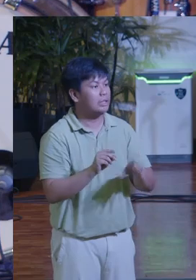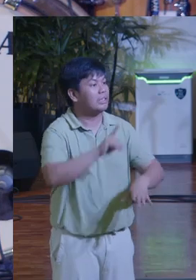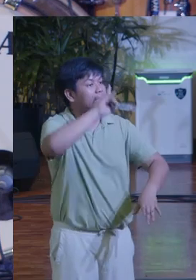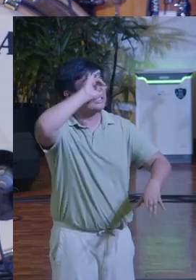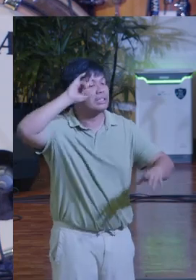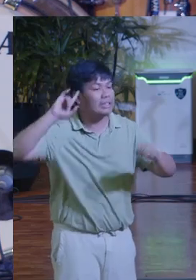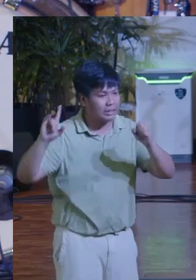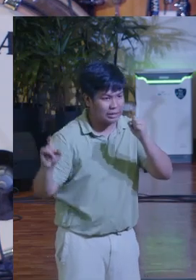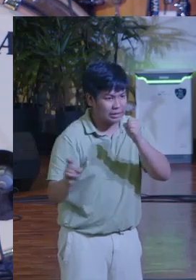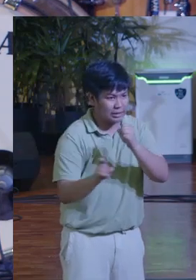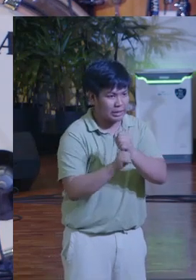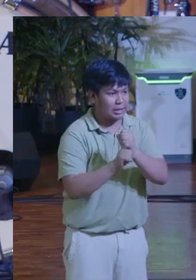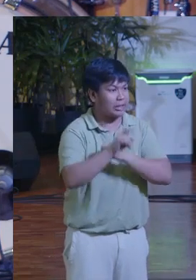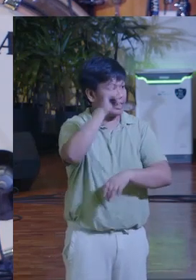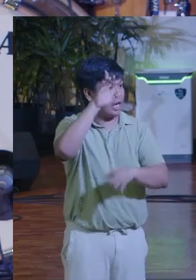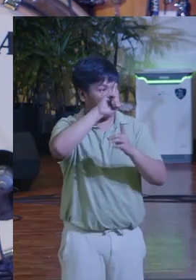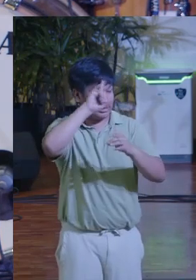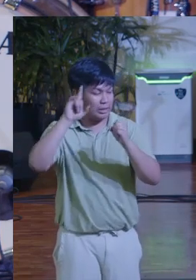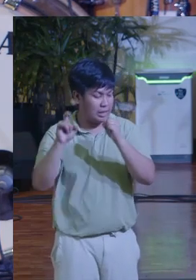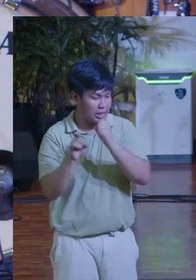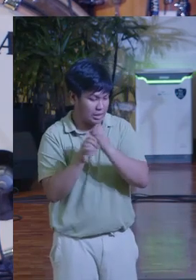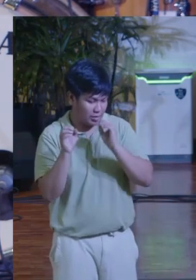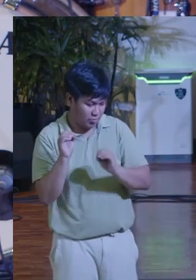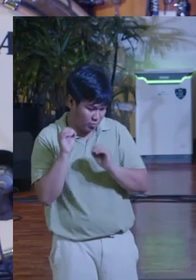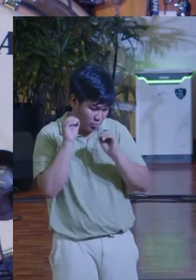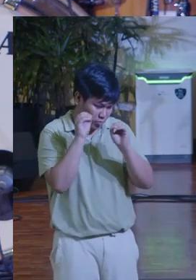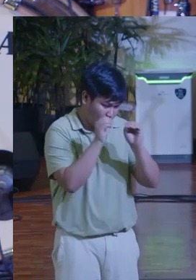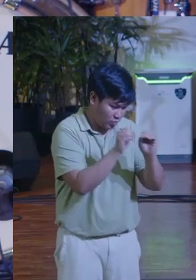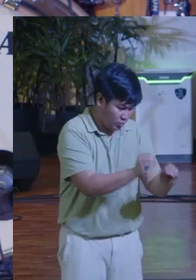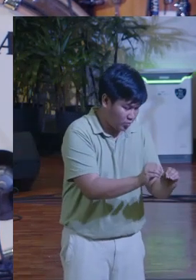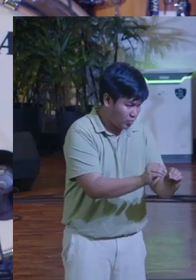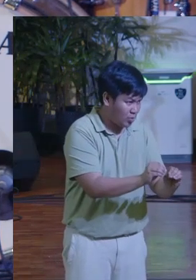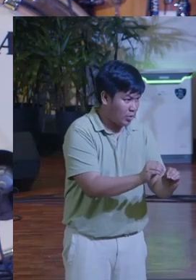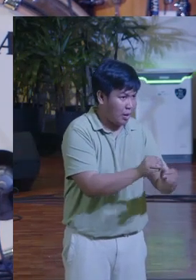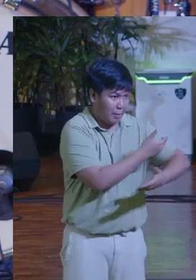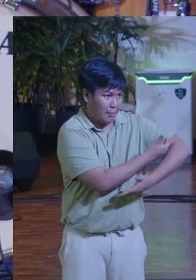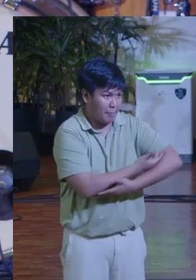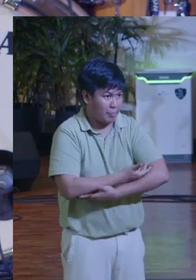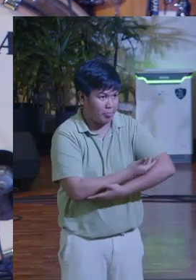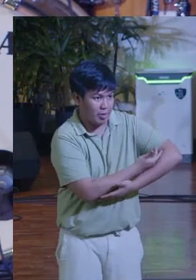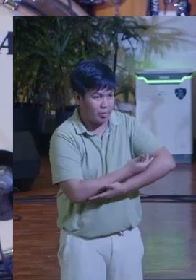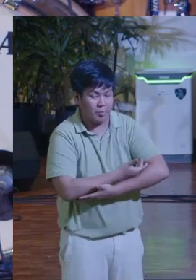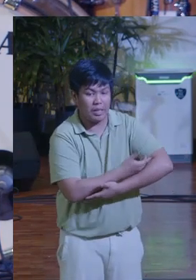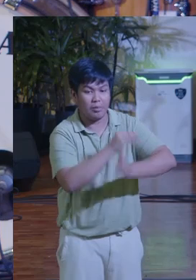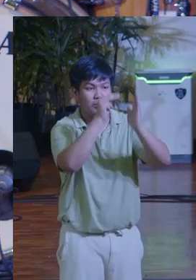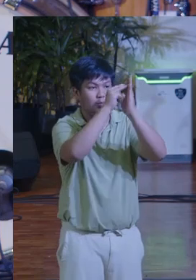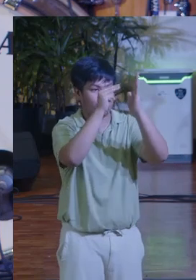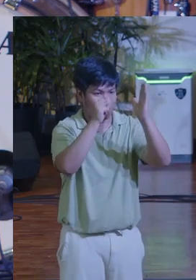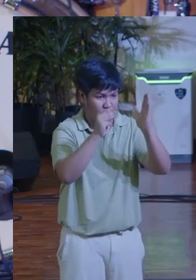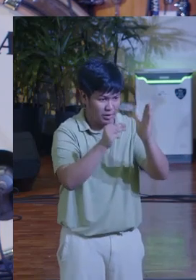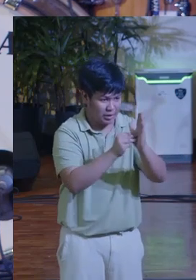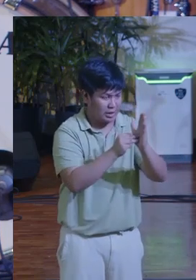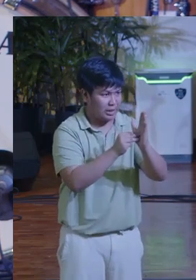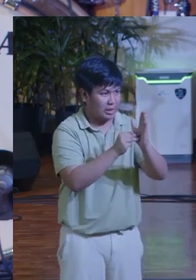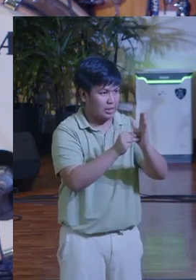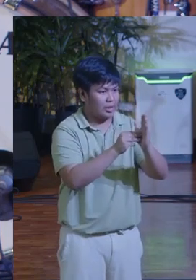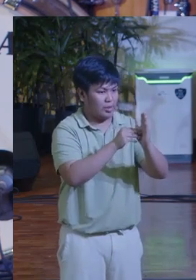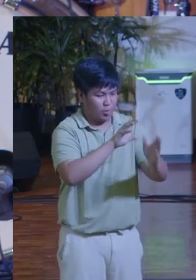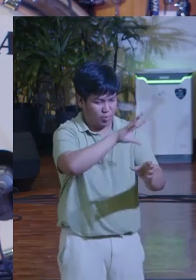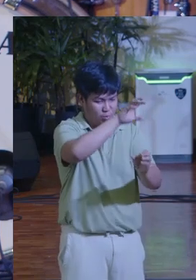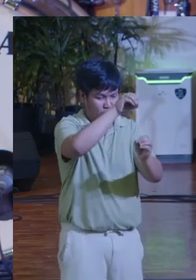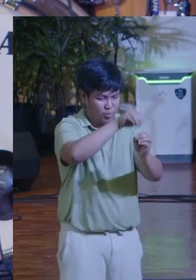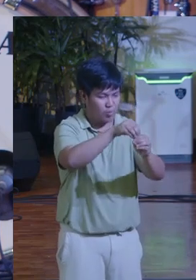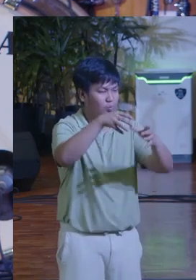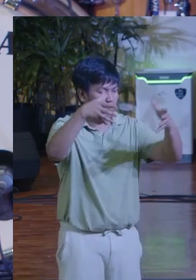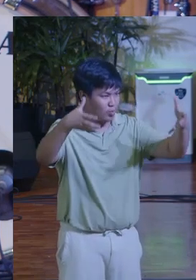ipagkatiwala sa Kanya, sa Panginoon. Ang buhay ng sanggol na si Moses na nilagay niya sa isang